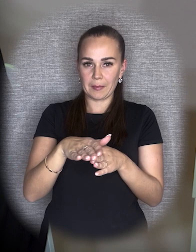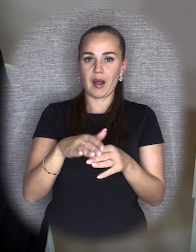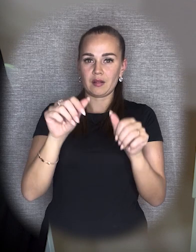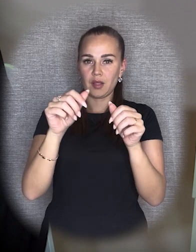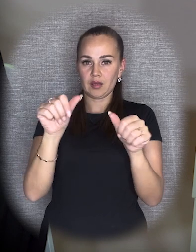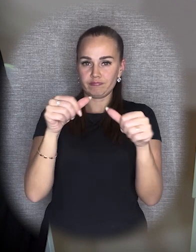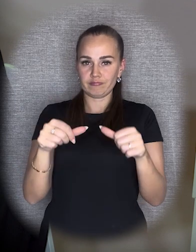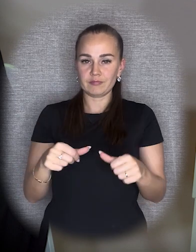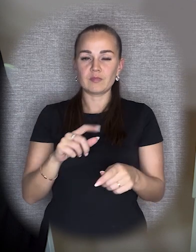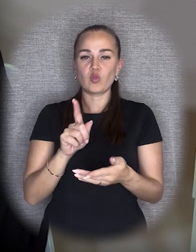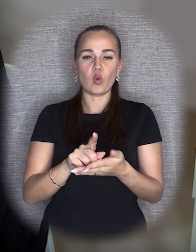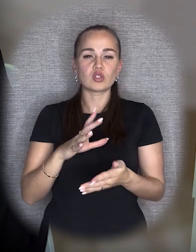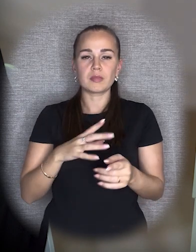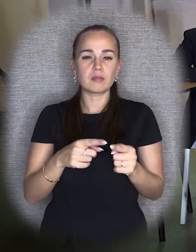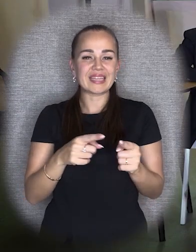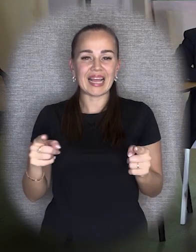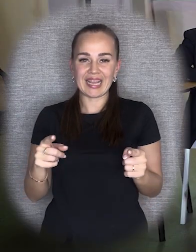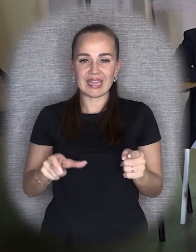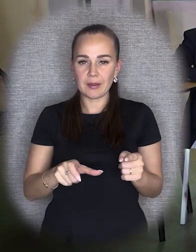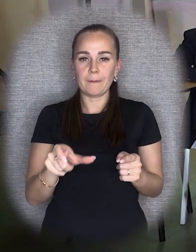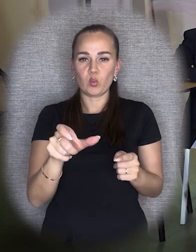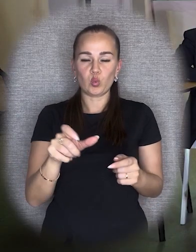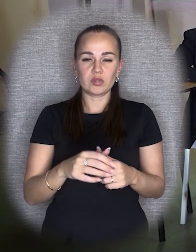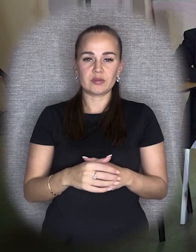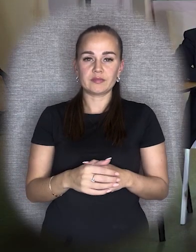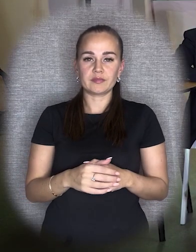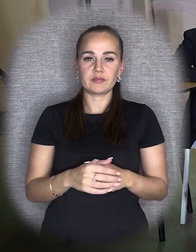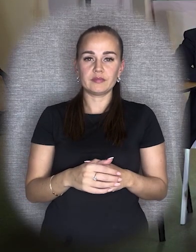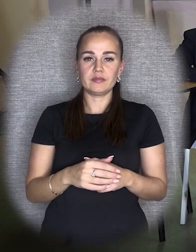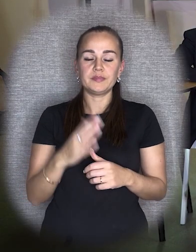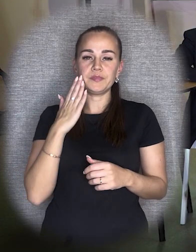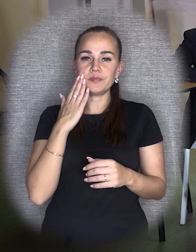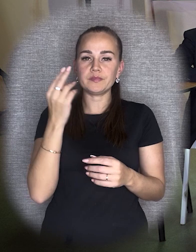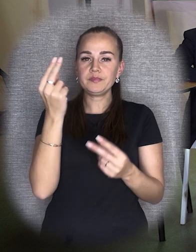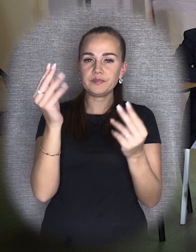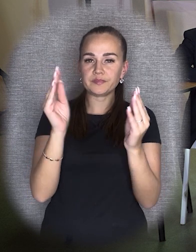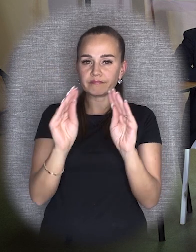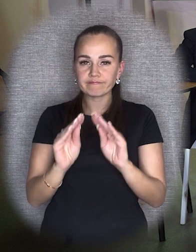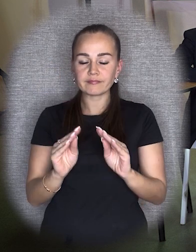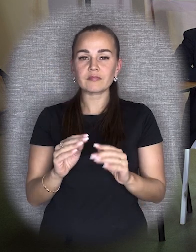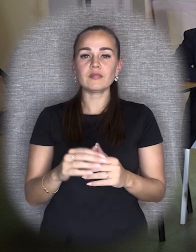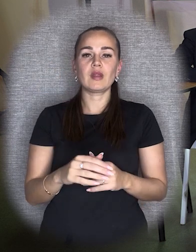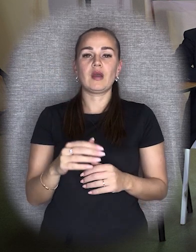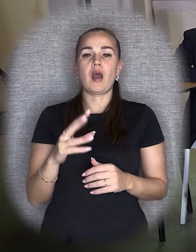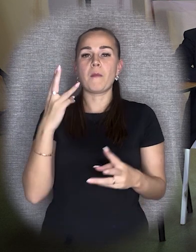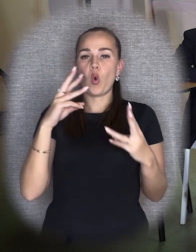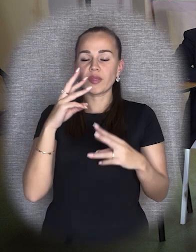проходит очень большой путь. Это сначала эскиз, потом это какая-то модель в глине